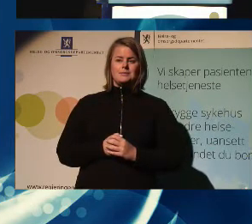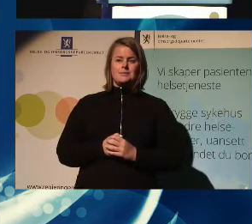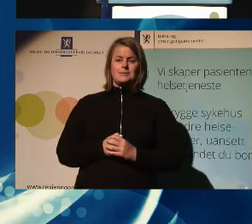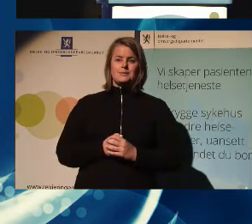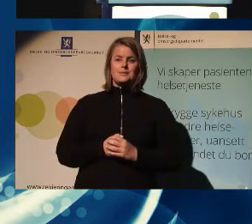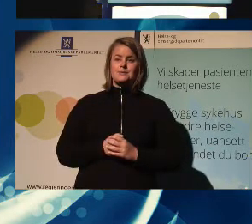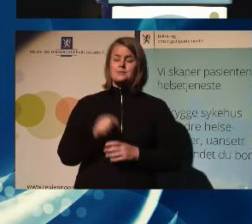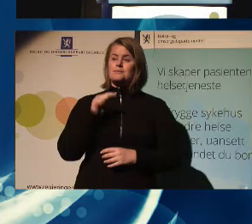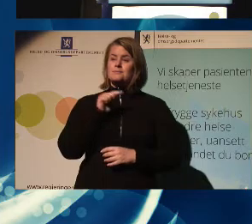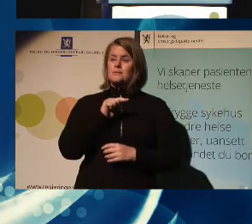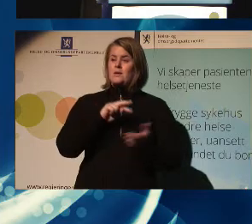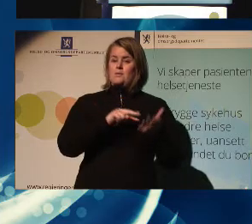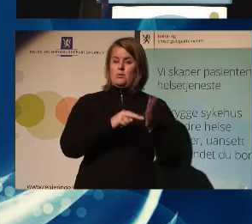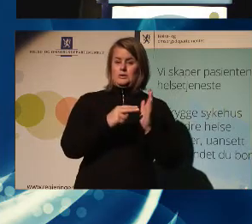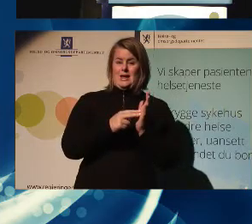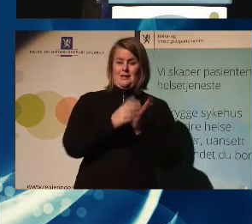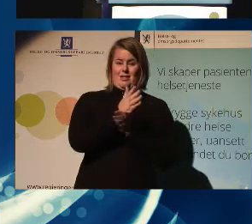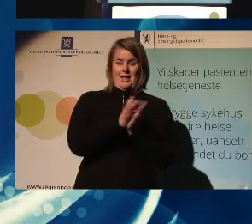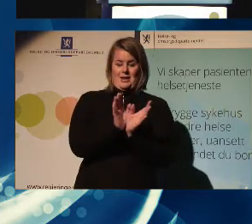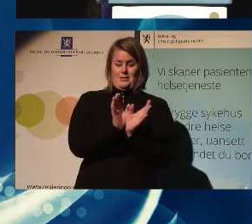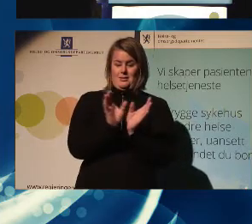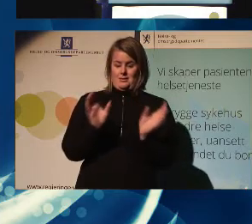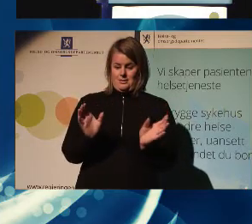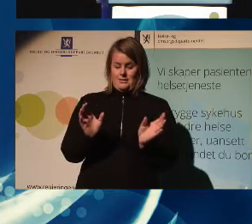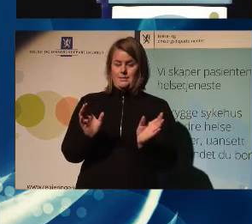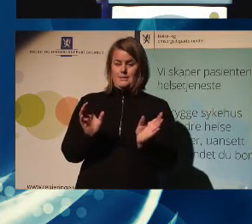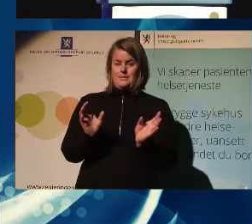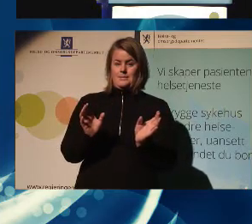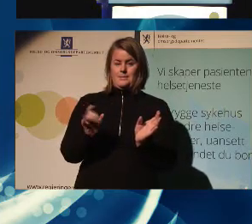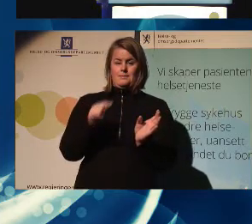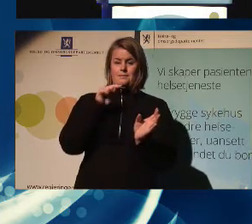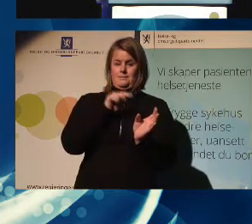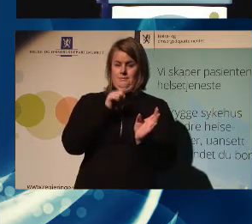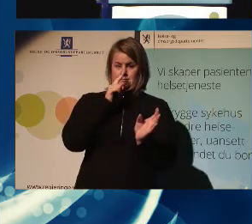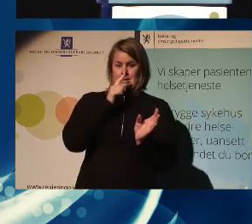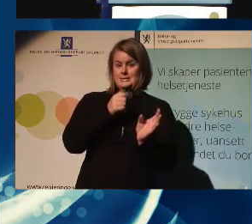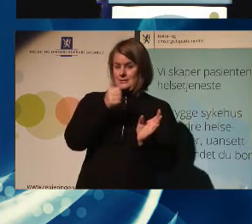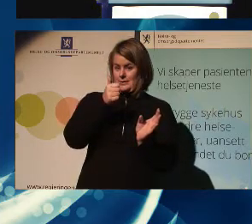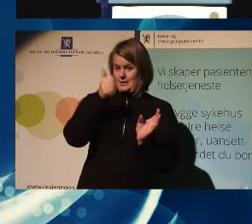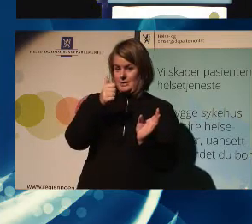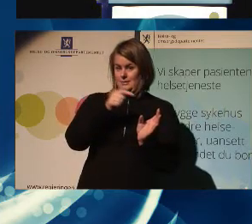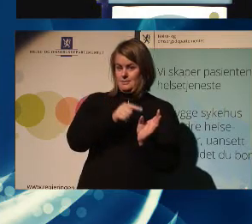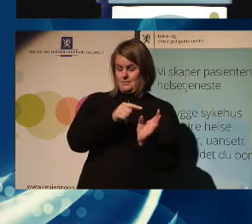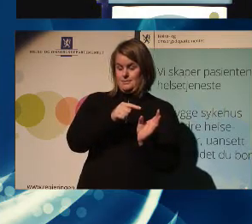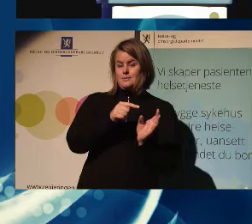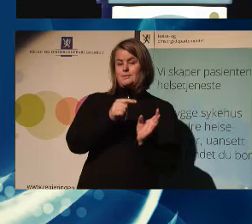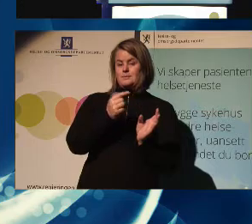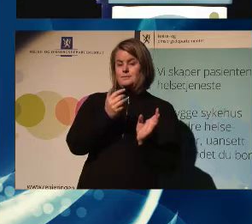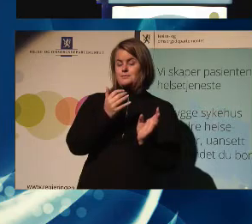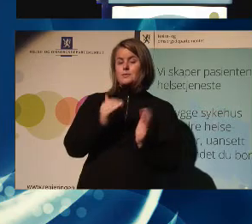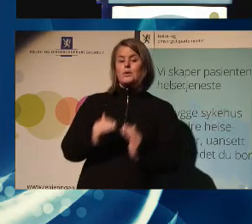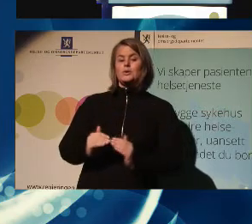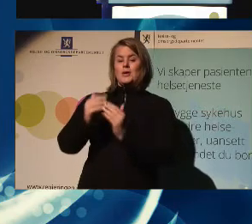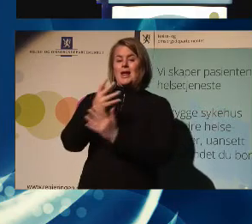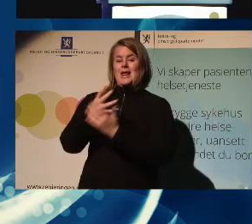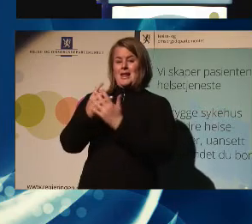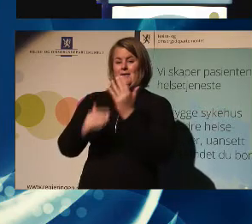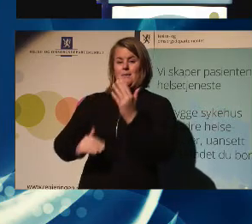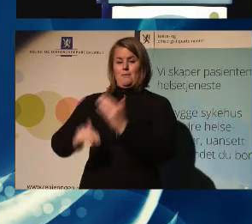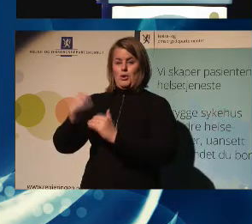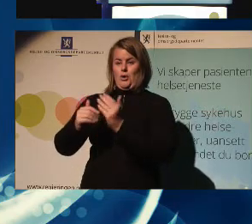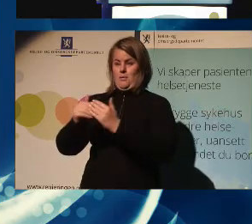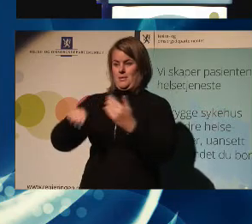Prosjektet det er todelt. Det handler først og fremst om å bygge sosiale nettverk